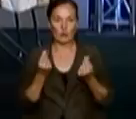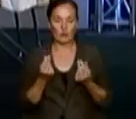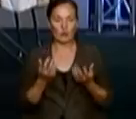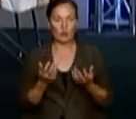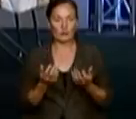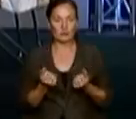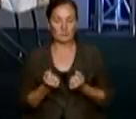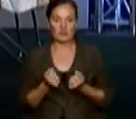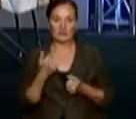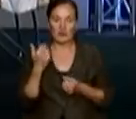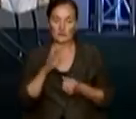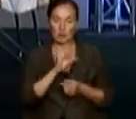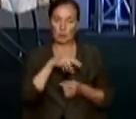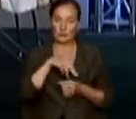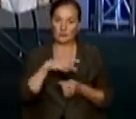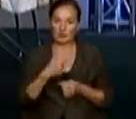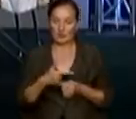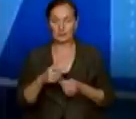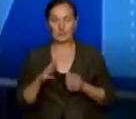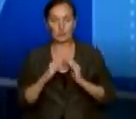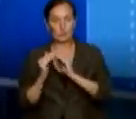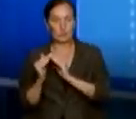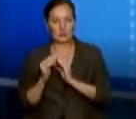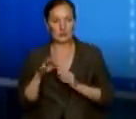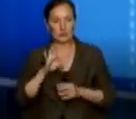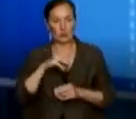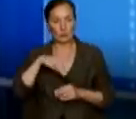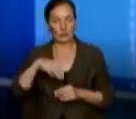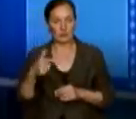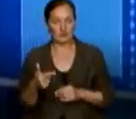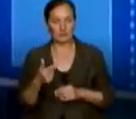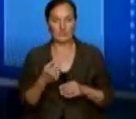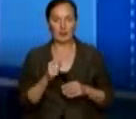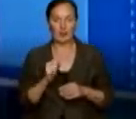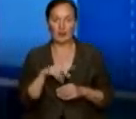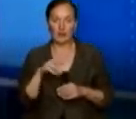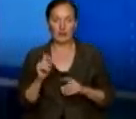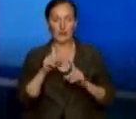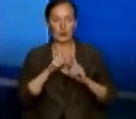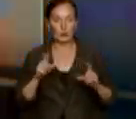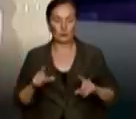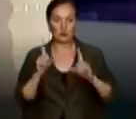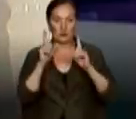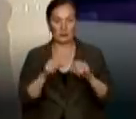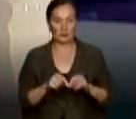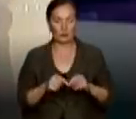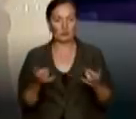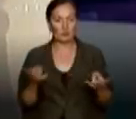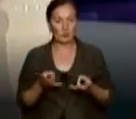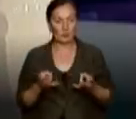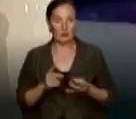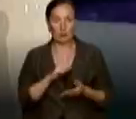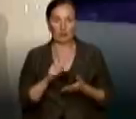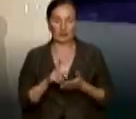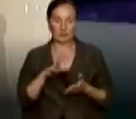там сусідня ОТГ, як вже там буде вирішуватись питання фінансове. Але це люди їдуть, якщо є попит, то повинна бути